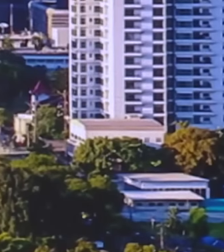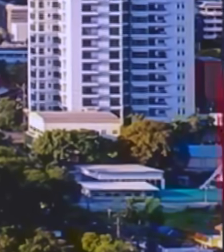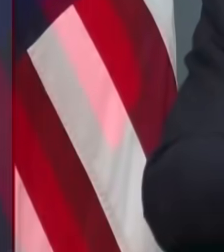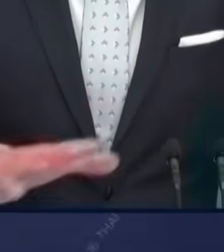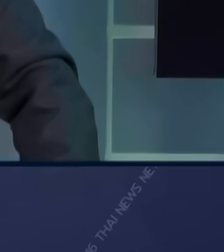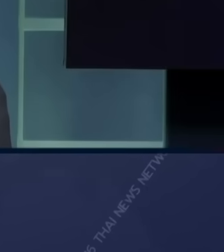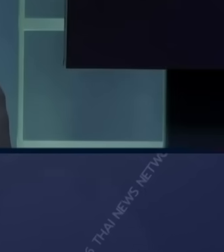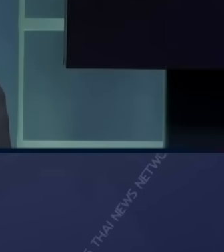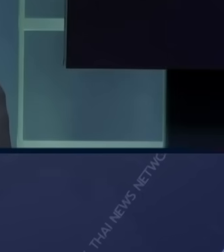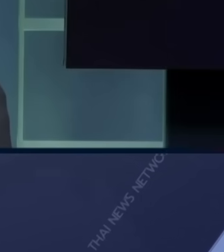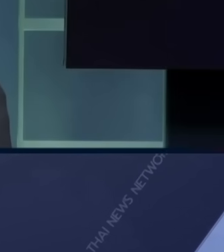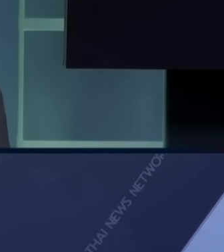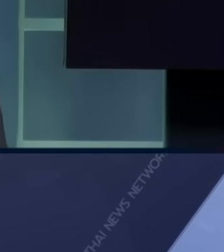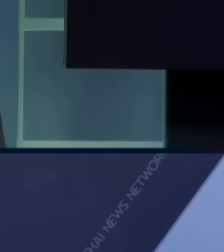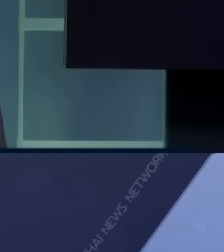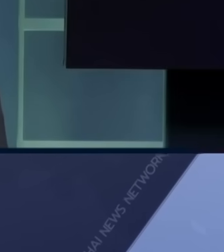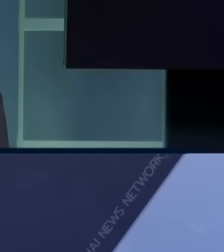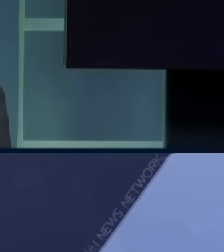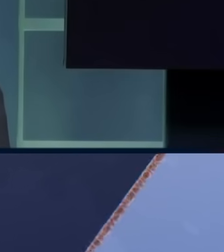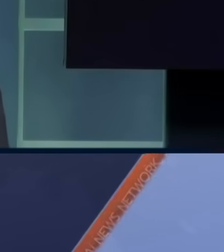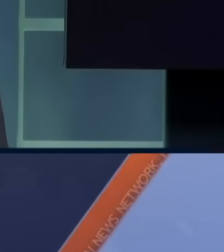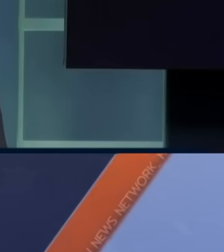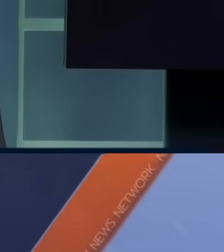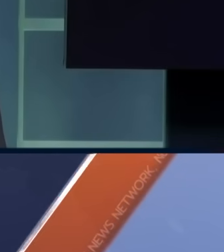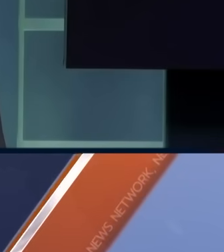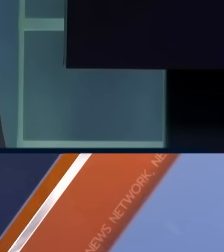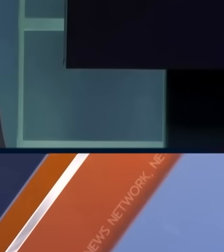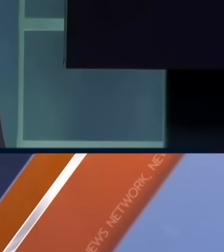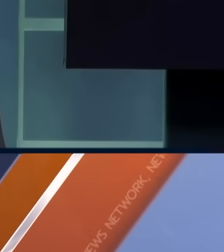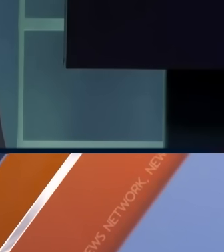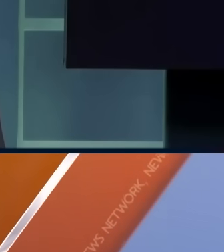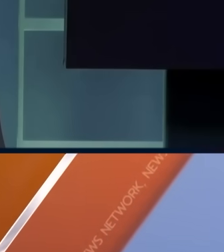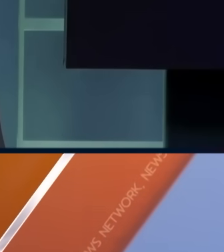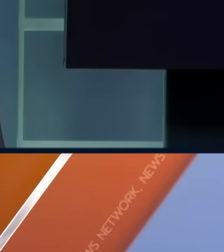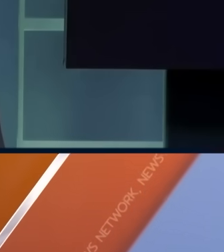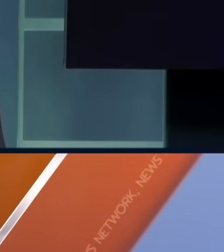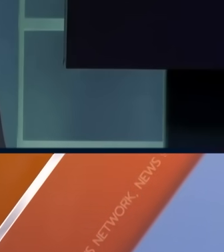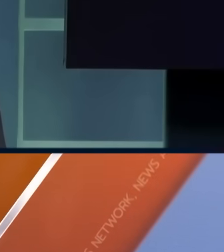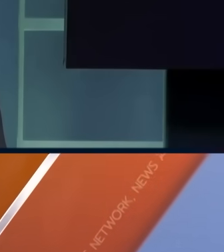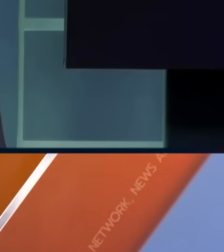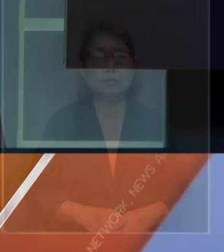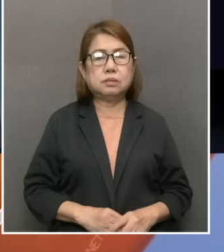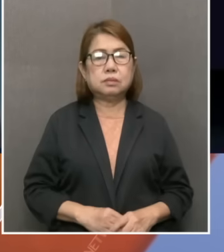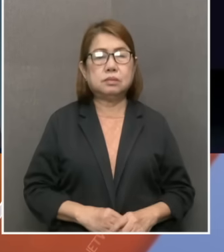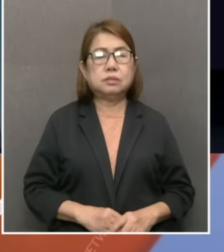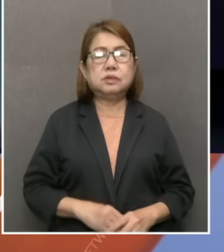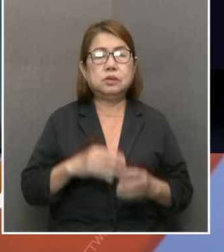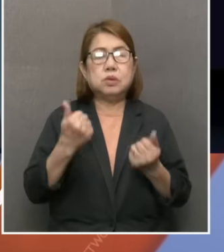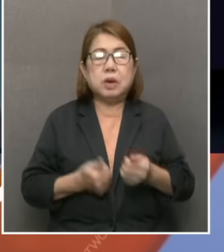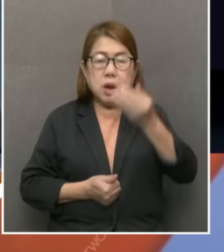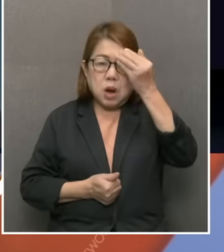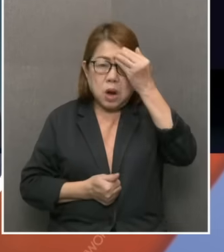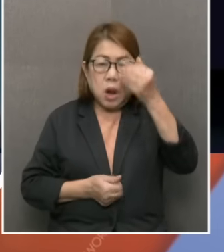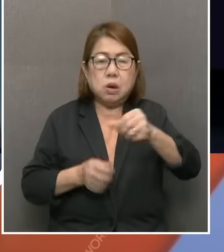ว่าเดิมแต่ก็ยังอยู่ระหว่างการเจรจาอยู่นะคะนอกเหนือไปจากนั้นสถานการณ์ล่าสุดในตอนนี้อิสราเอลยังคงโจมตีอย่างหนักเลยทางตอน